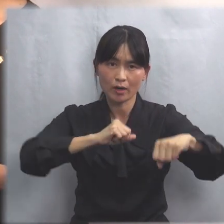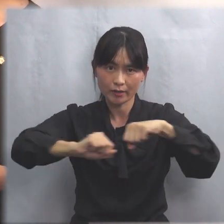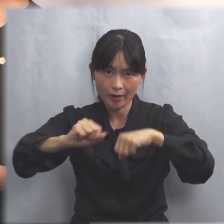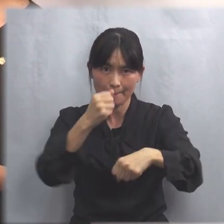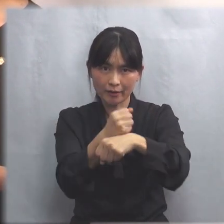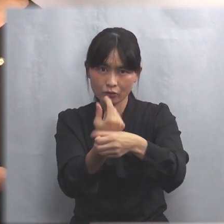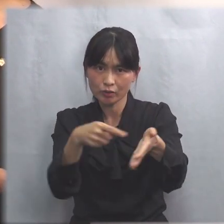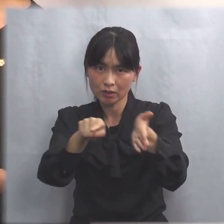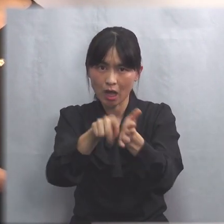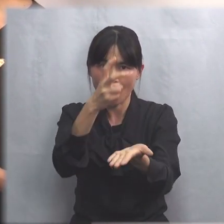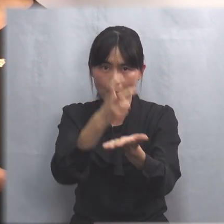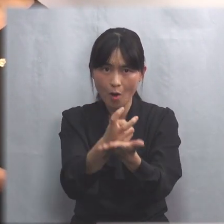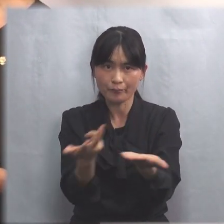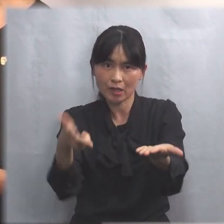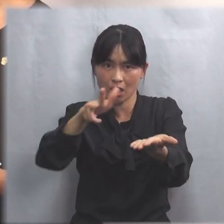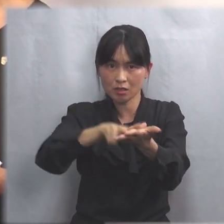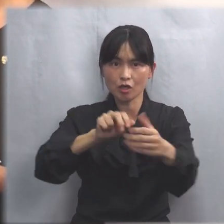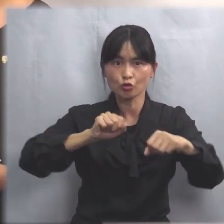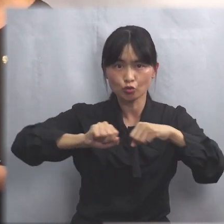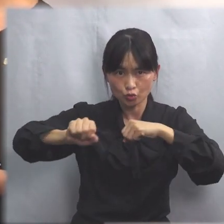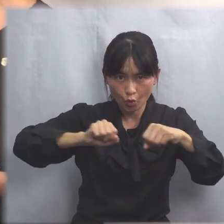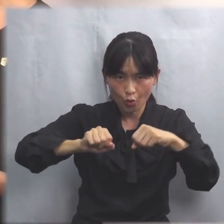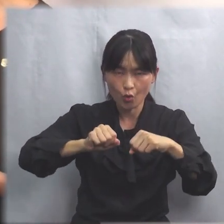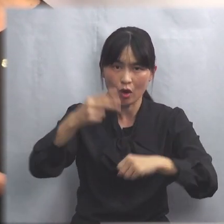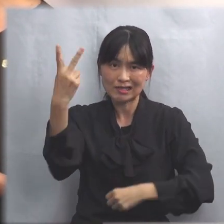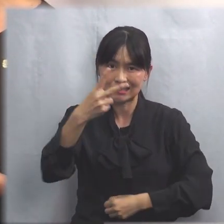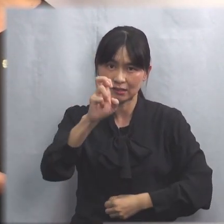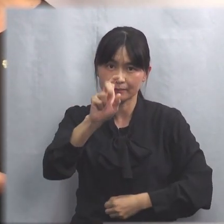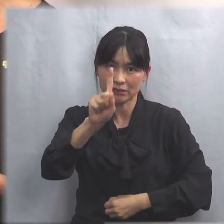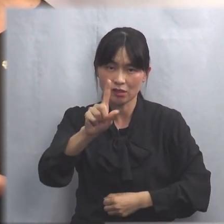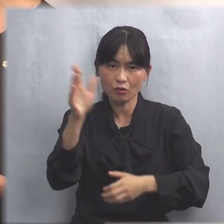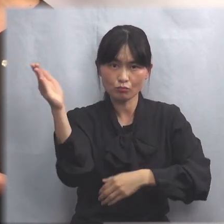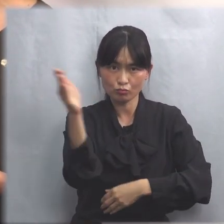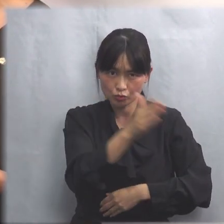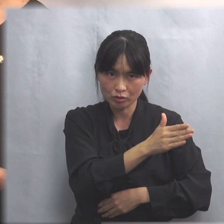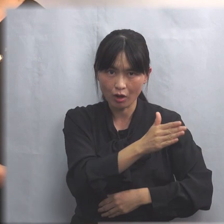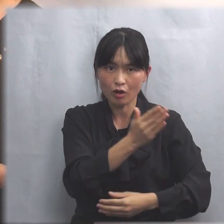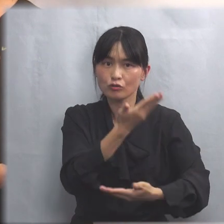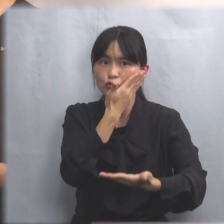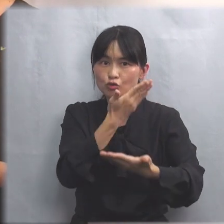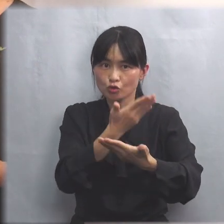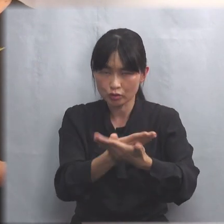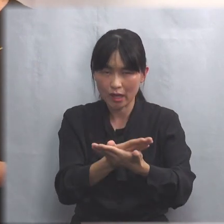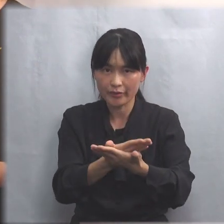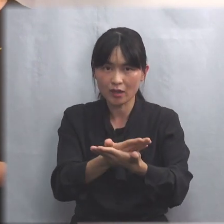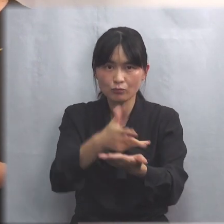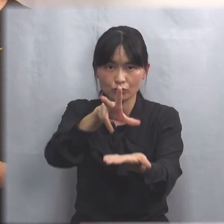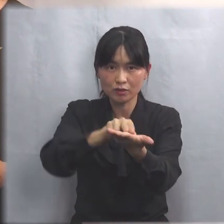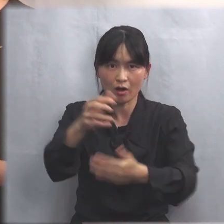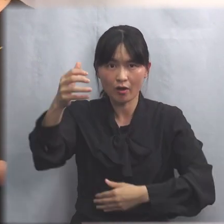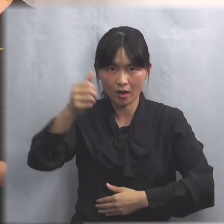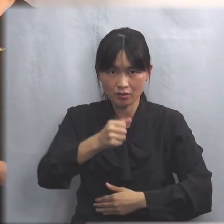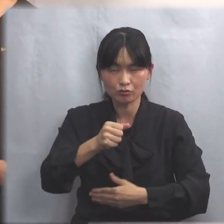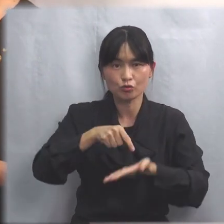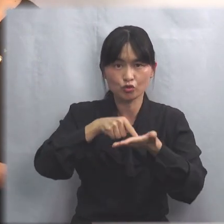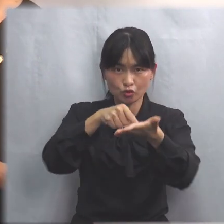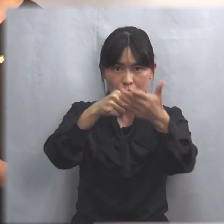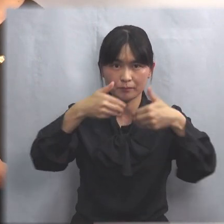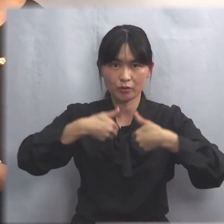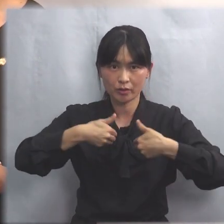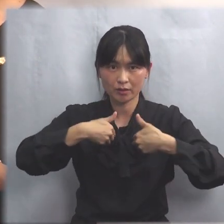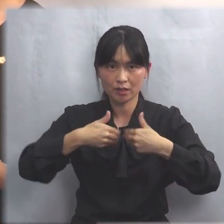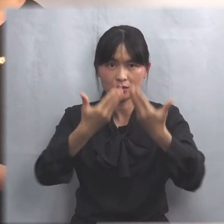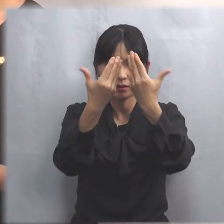있는 정당법 개정 운동을 2021년 당의 핵심 과제로 삼고 전당적으로 추진해야 한다라고 하는